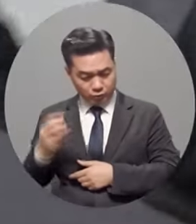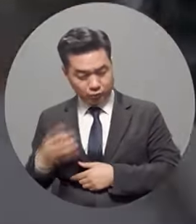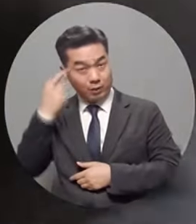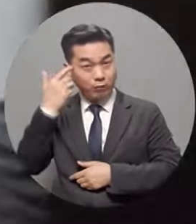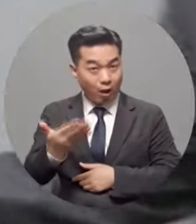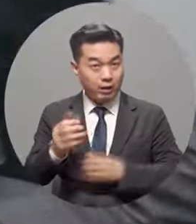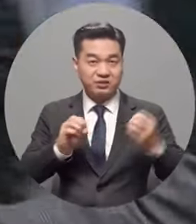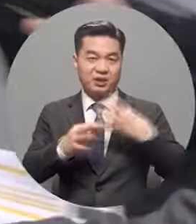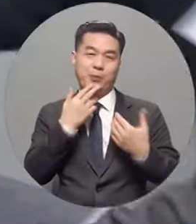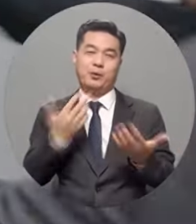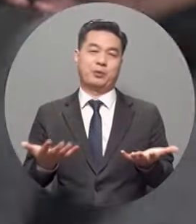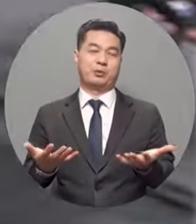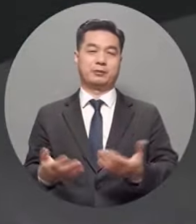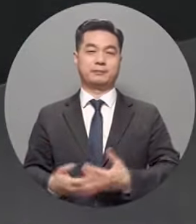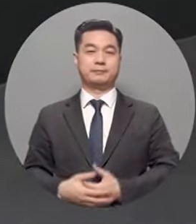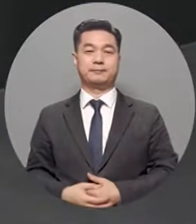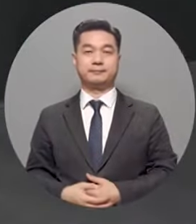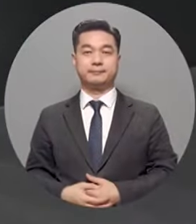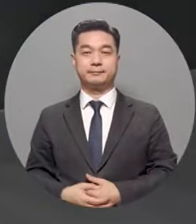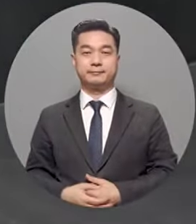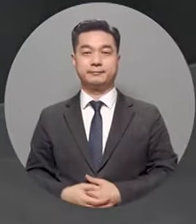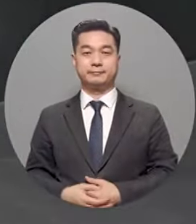못했습니다. MBC 뉴스 이재욱입니다.